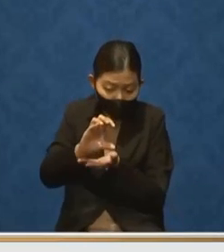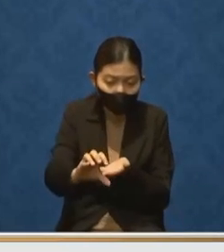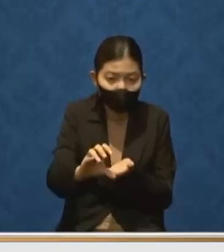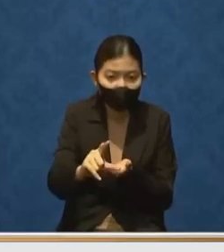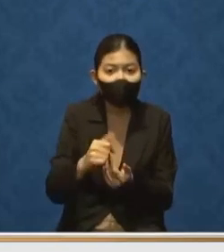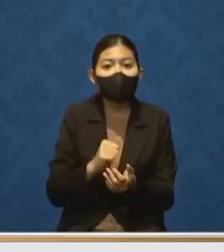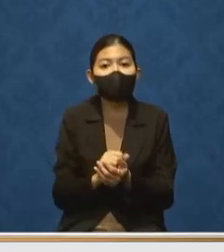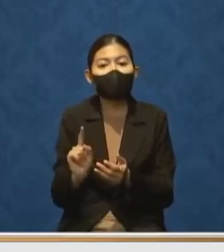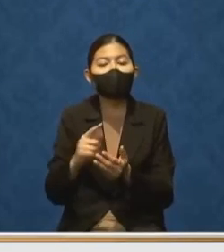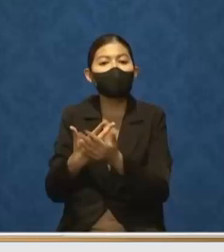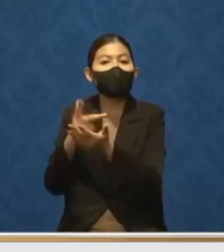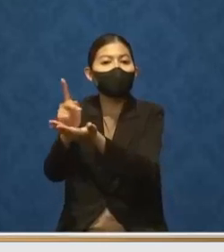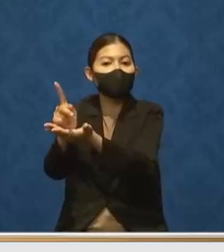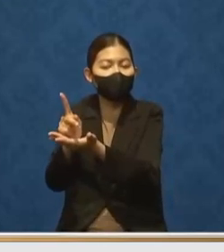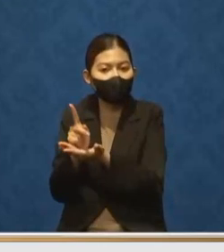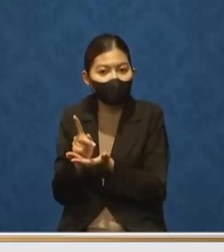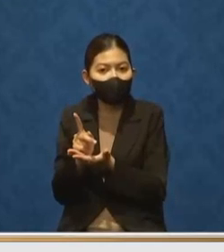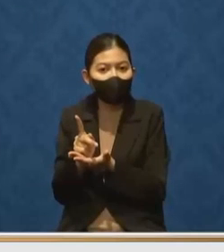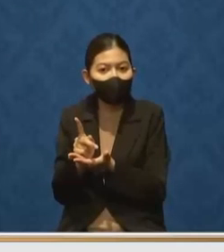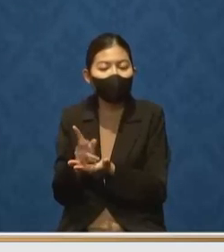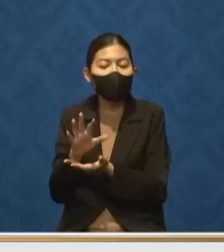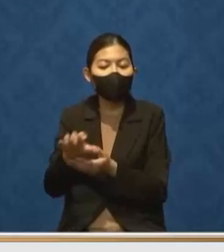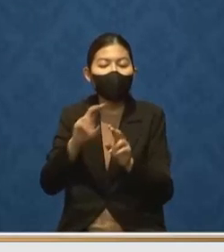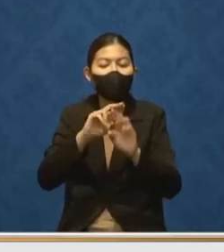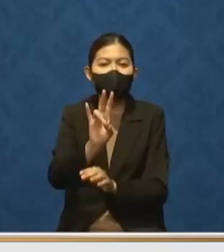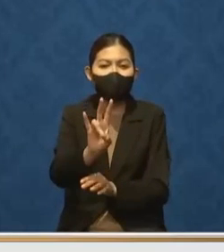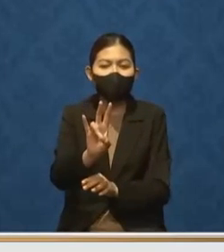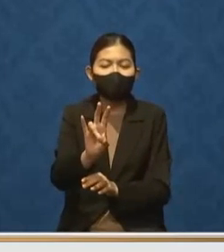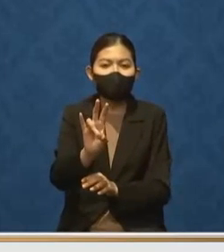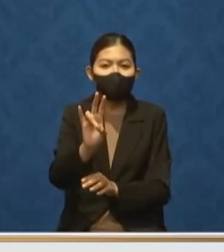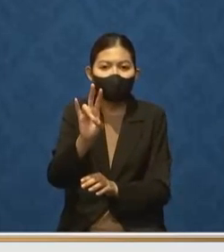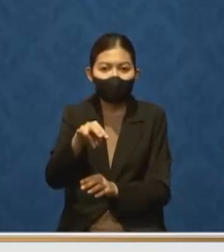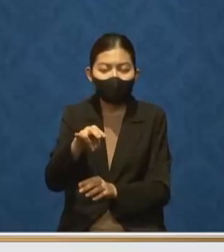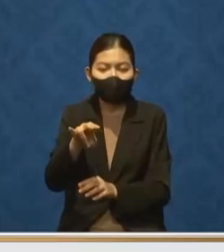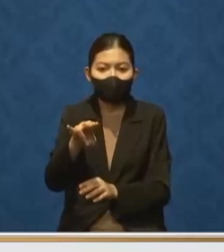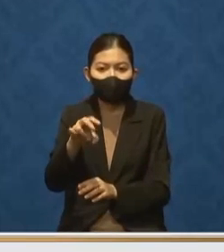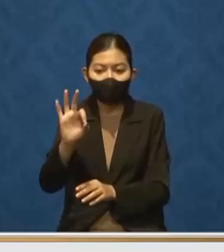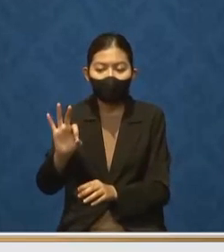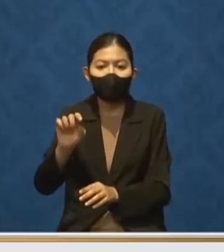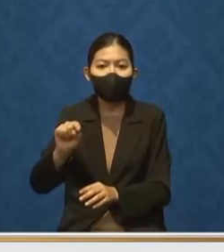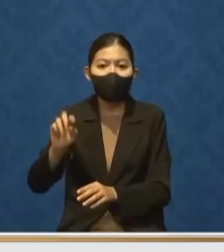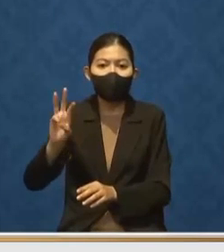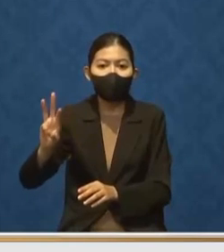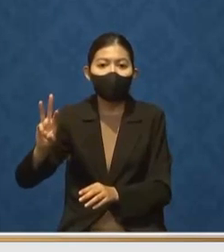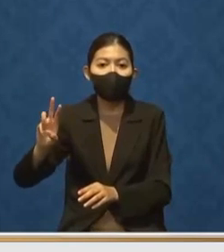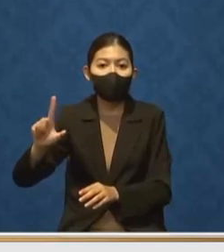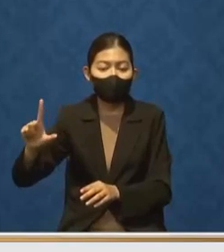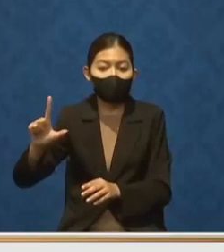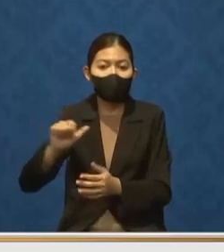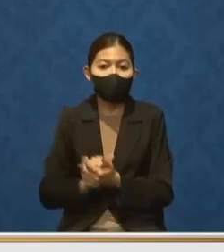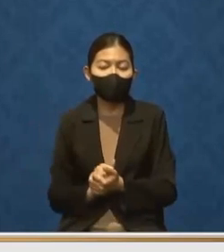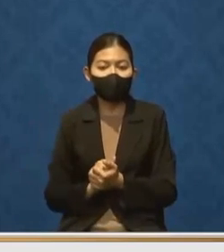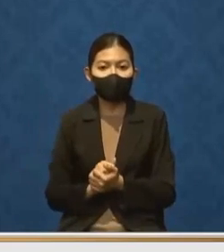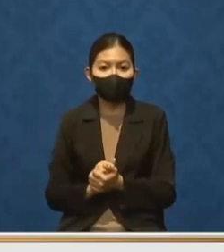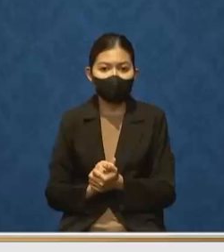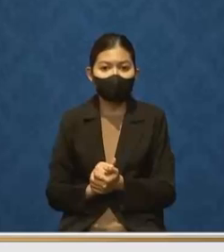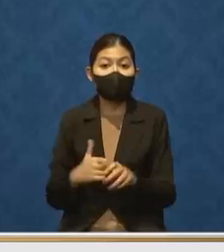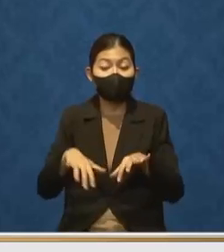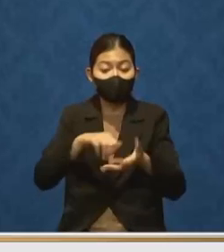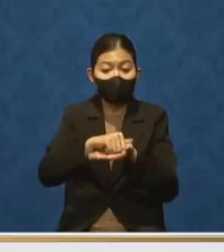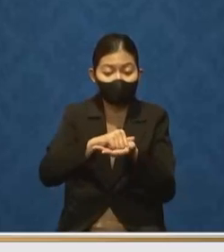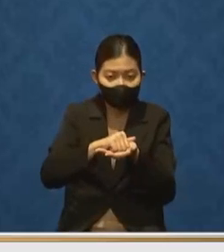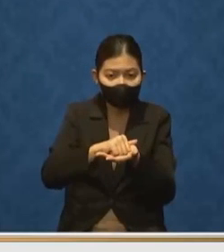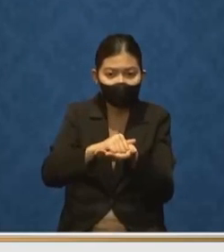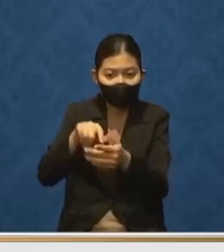กู้เพื่อการลงทุนของรัฐวิสาหกิจจำนวน 7,019.6 ล้านบาทซึ่งการดำเนินการดังกล่าวอยู่ภายใต้กร